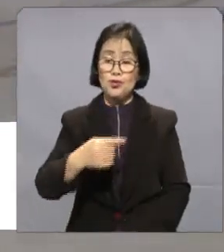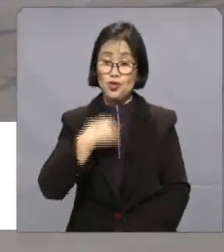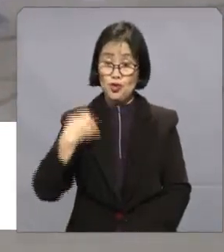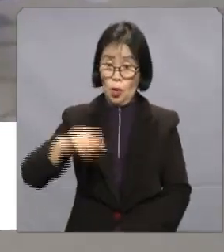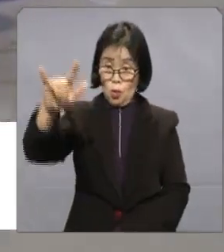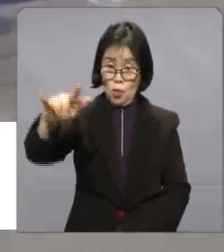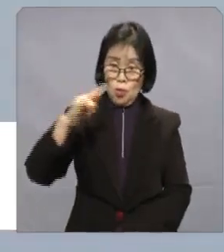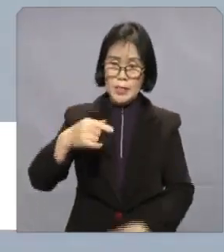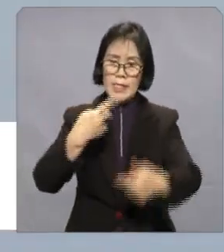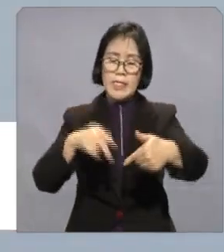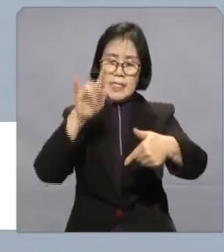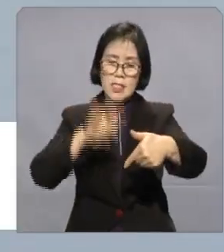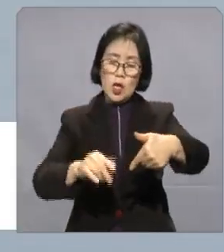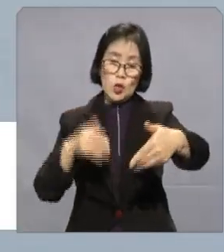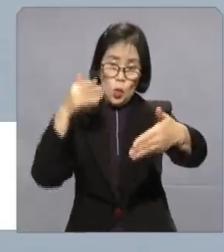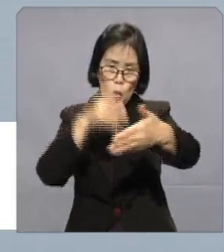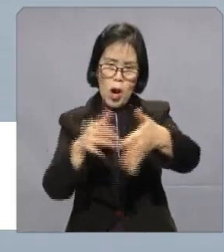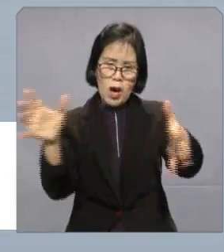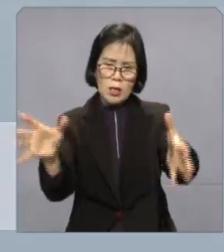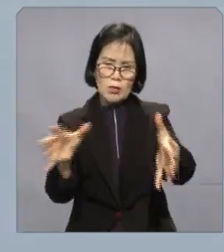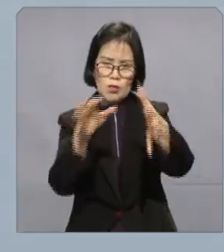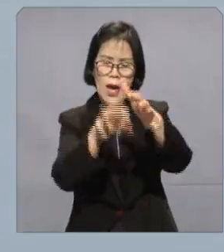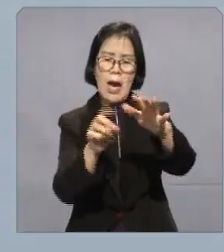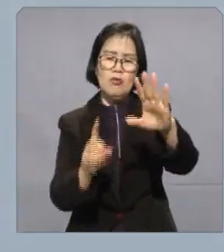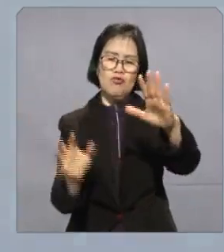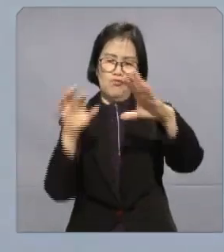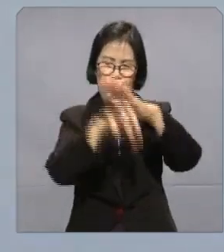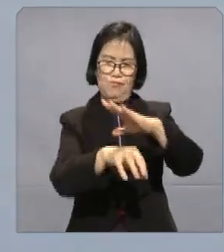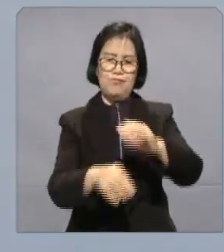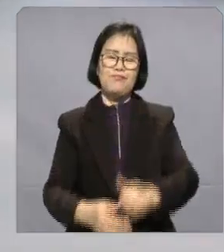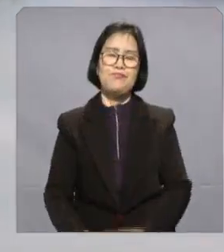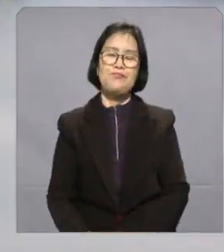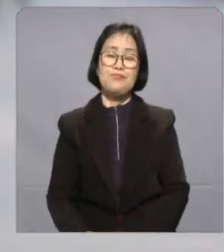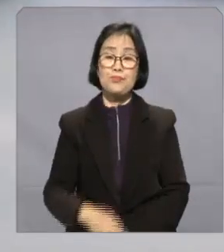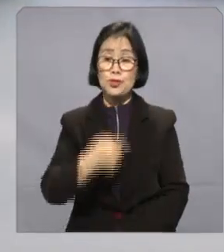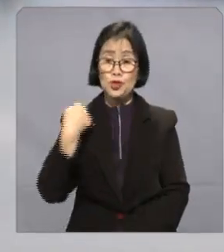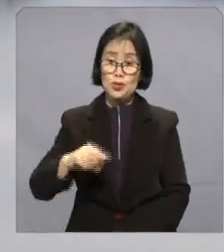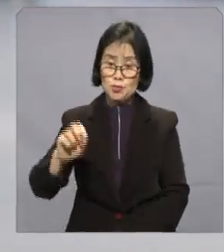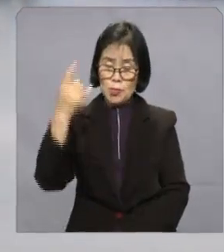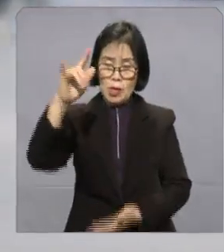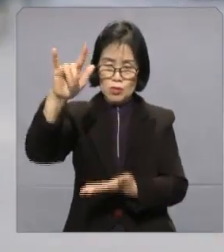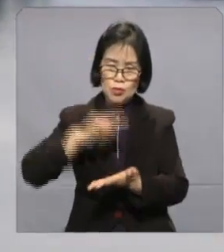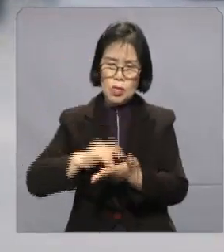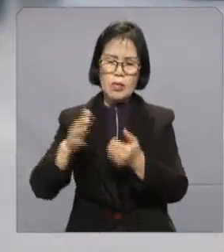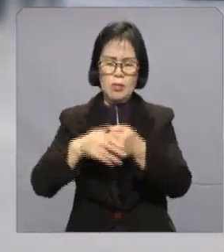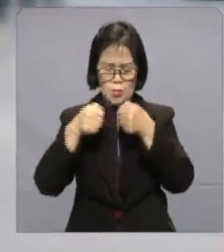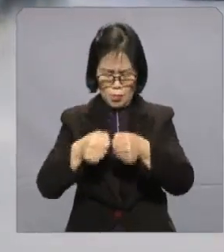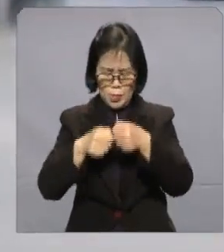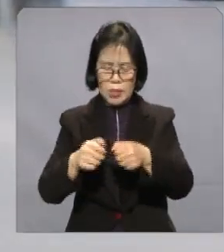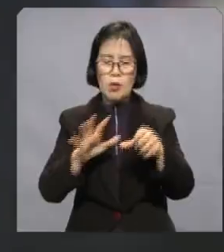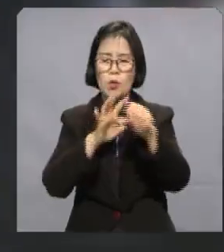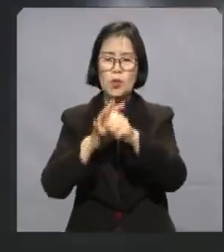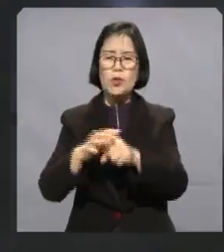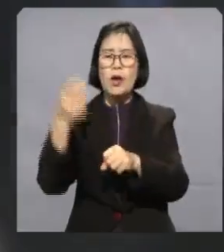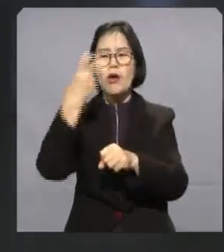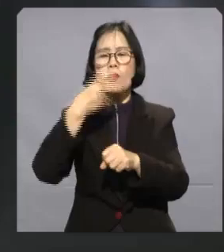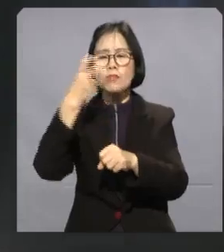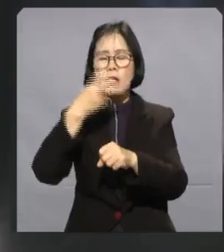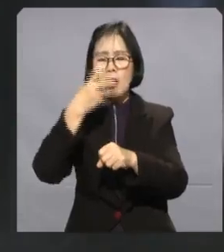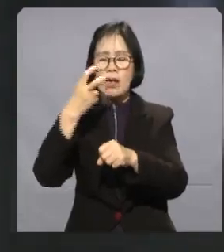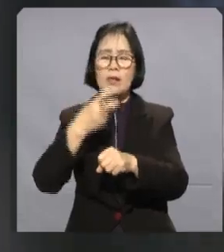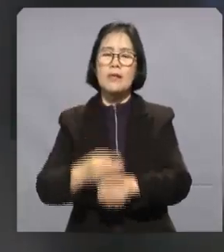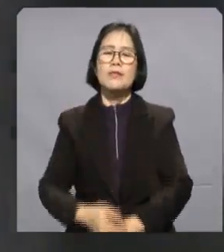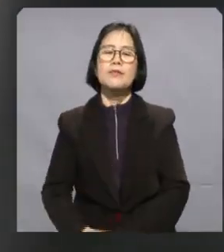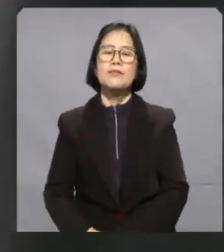항공기는 인천공항 도착으로 일원화됩니다. 중국발 입국자에 대한 면밀한 코로나19 검사도